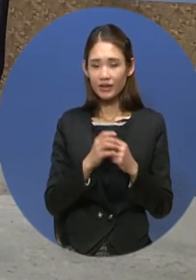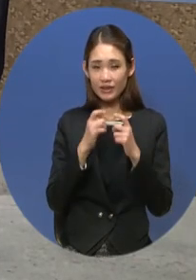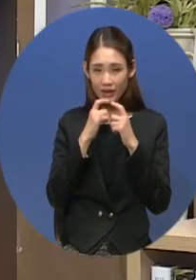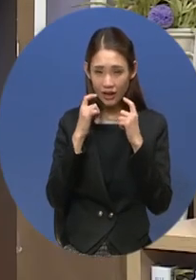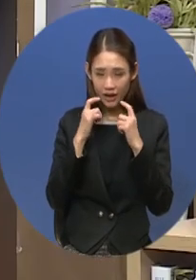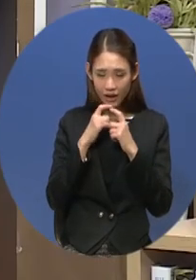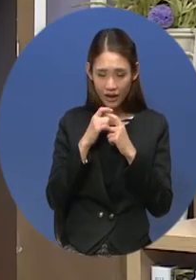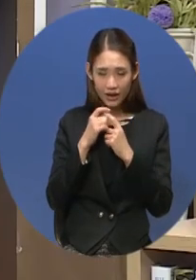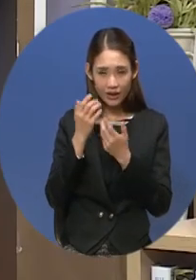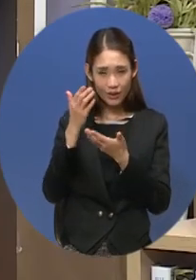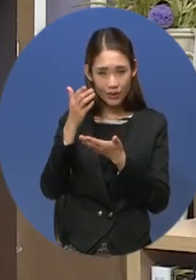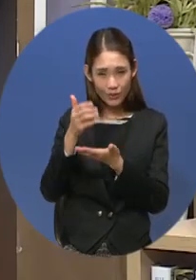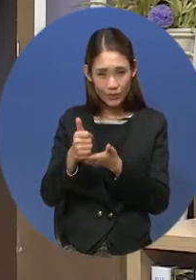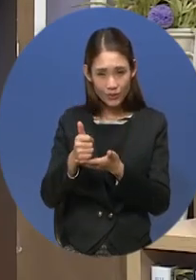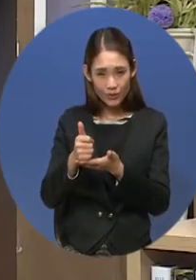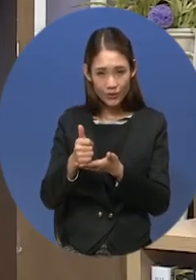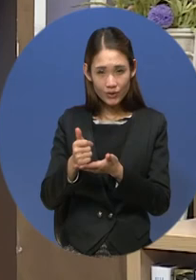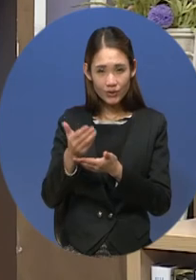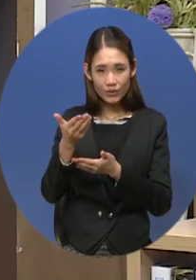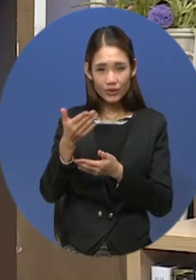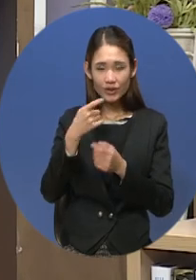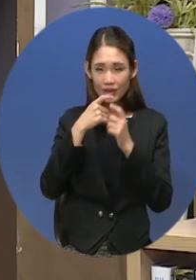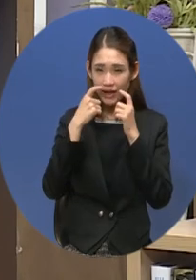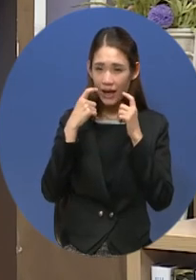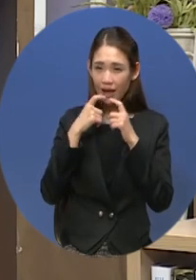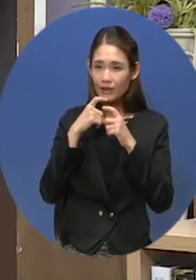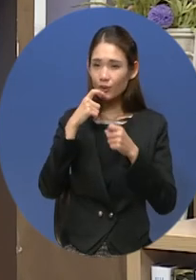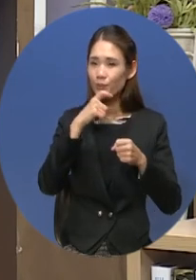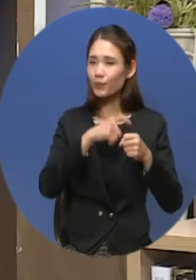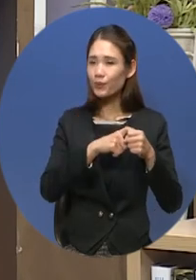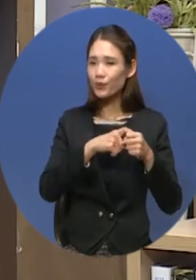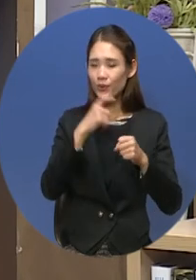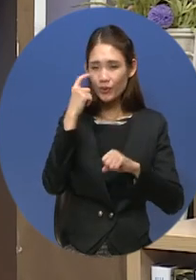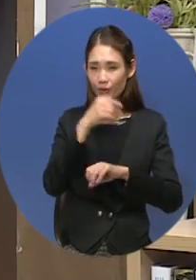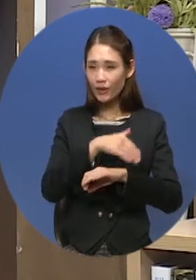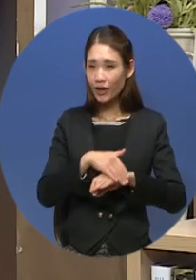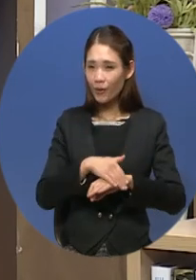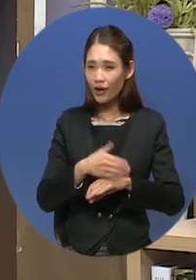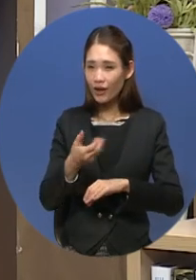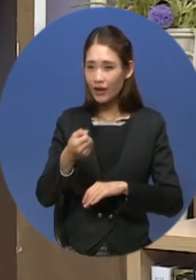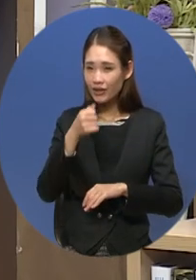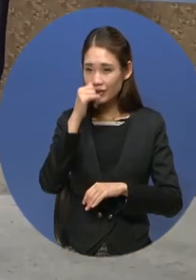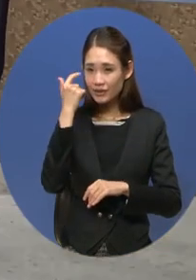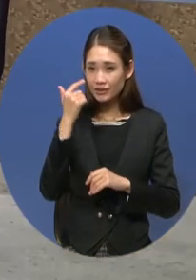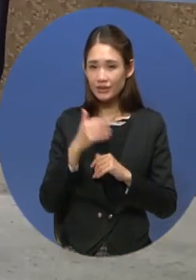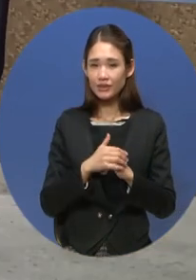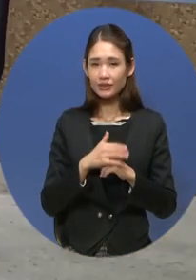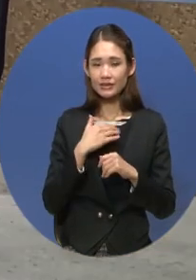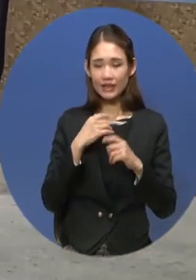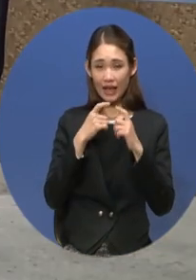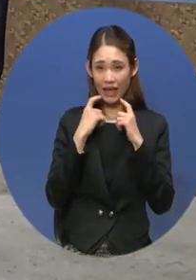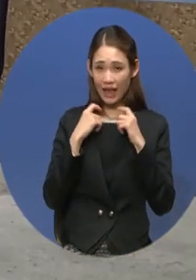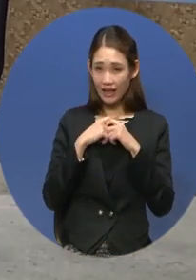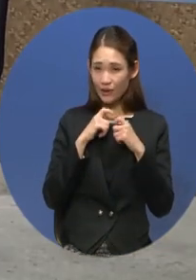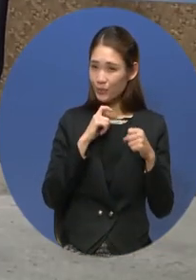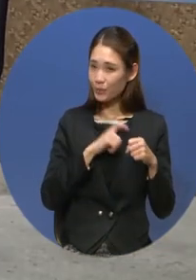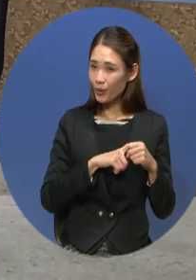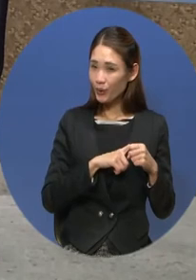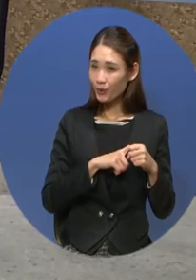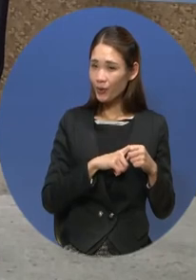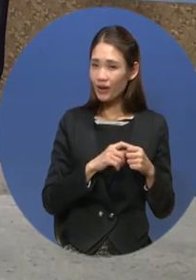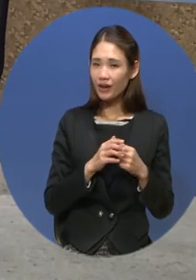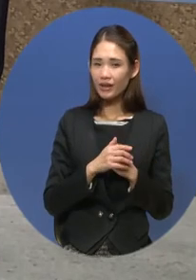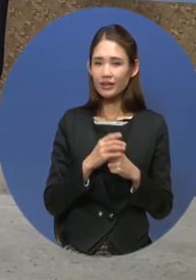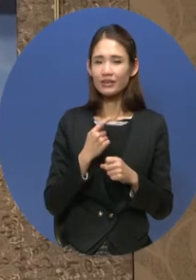개인적으로 의원님 개인적으로의 목표와 계획이 또 따로 있으신가요? 개인적으로의 목표요? 네.